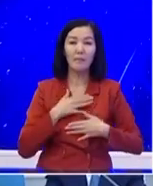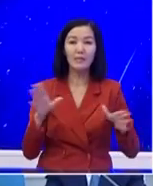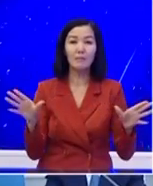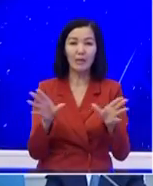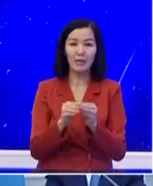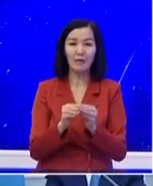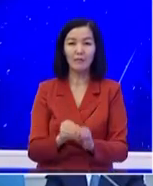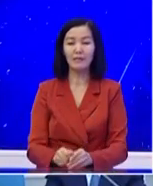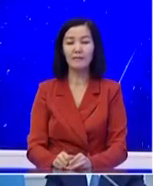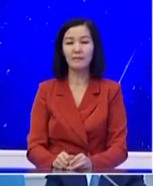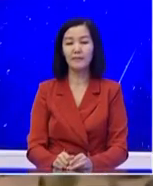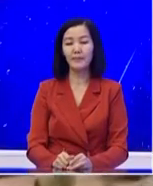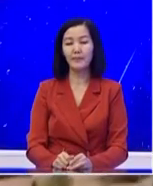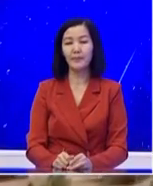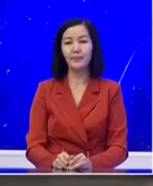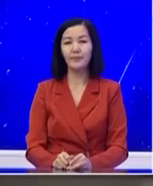біргеміз.